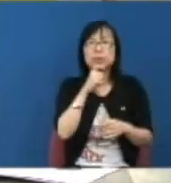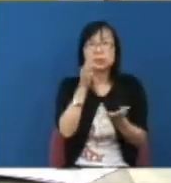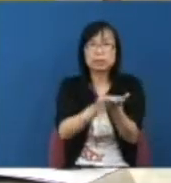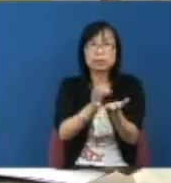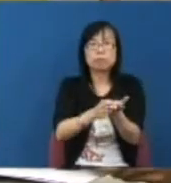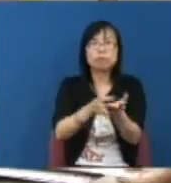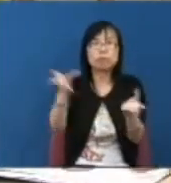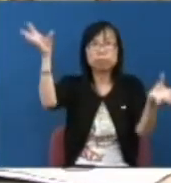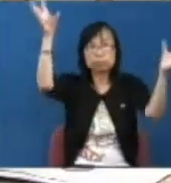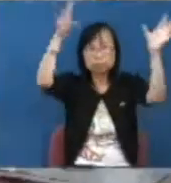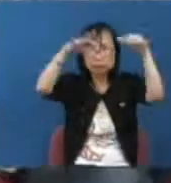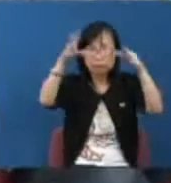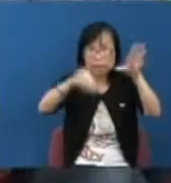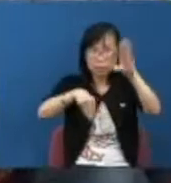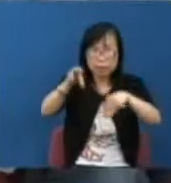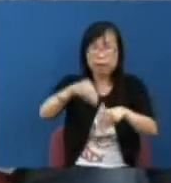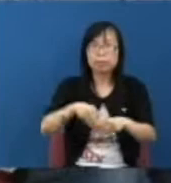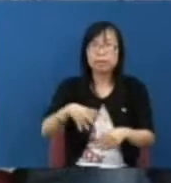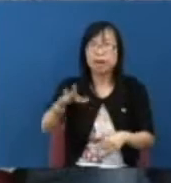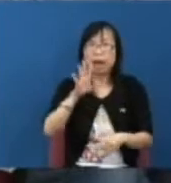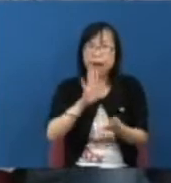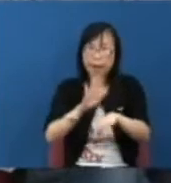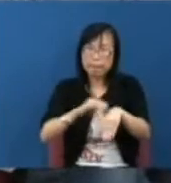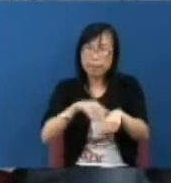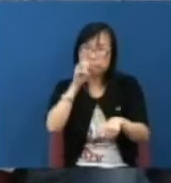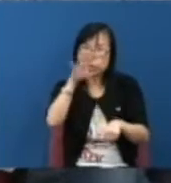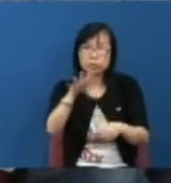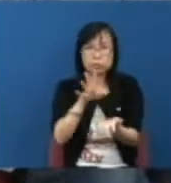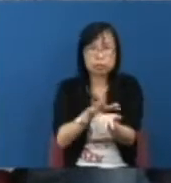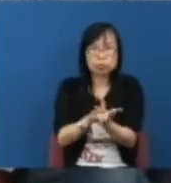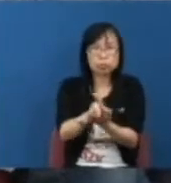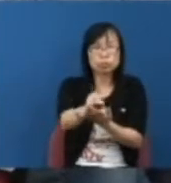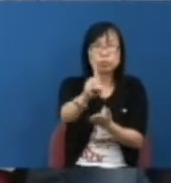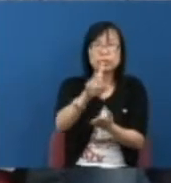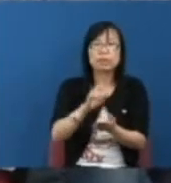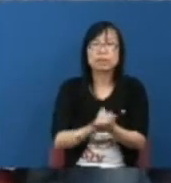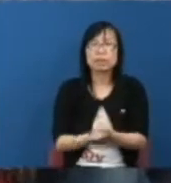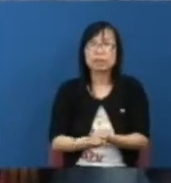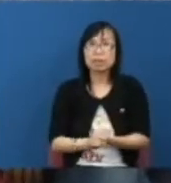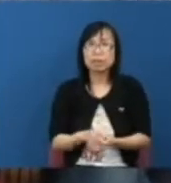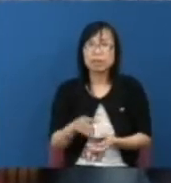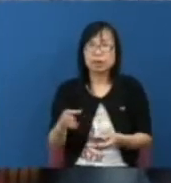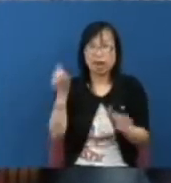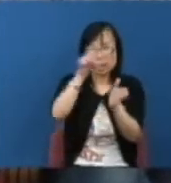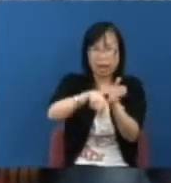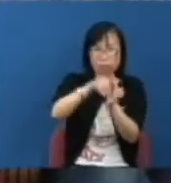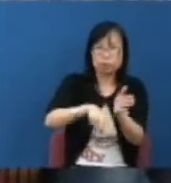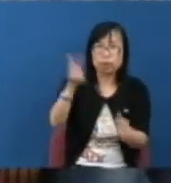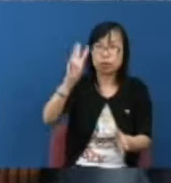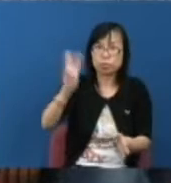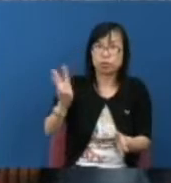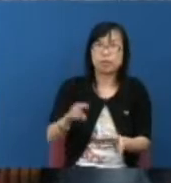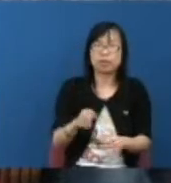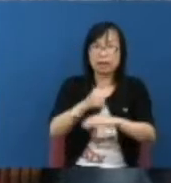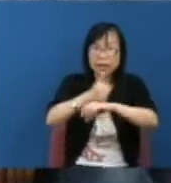方去收集嘅。咁啊，嗱我哋講頭先剛才亦都講過咧，我哋有專家咧就專係講儲水系統啊。咁點